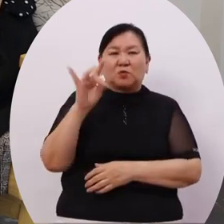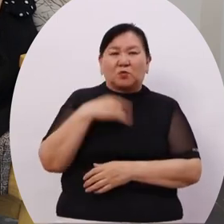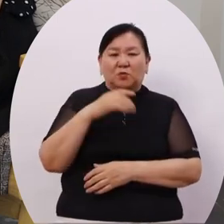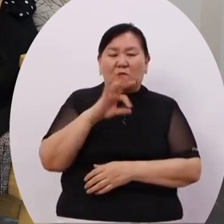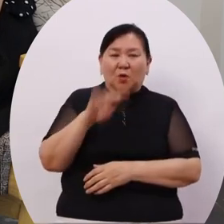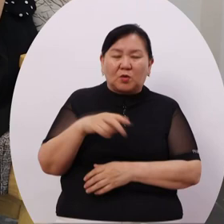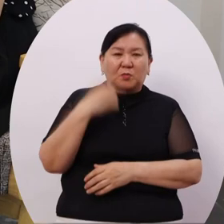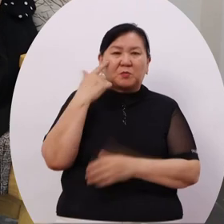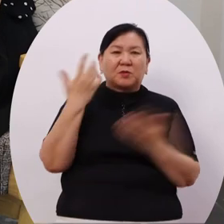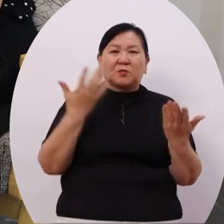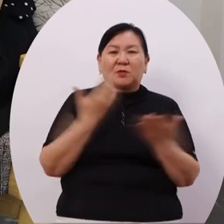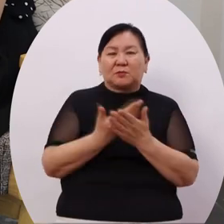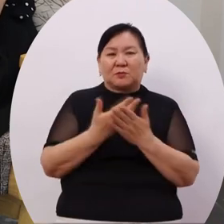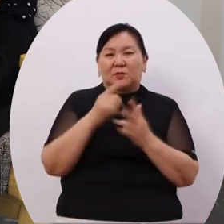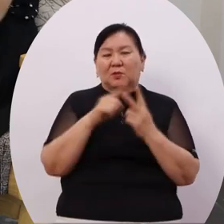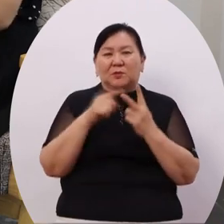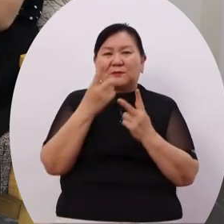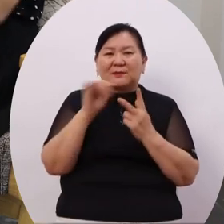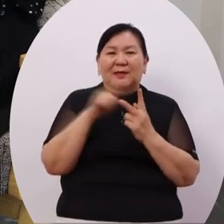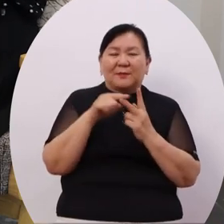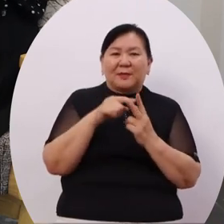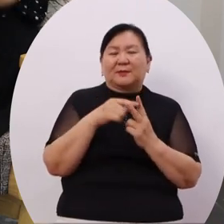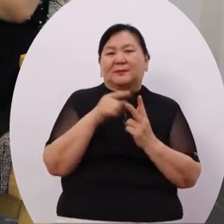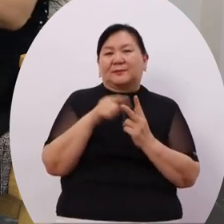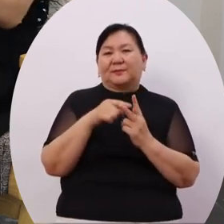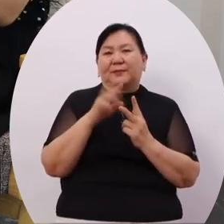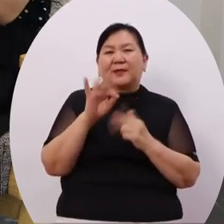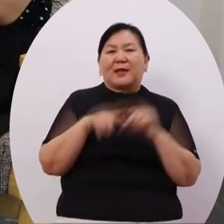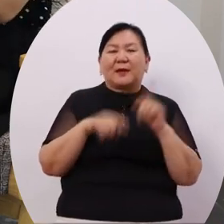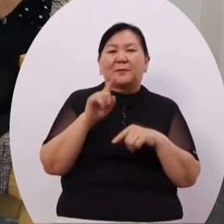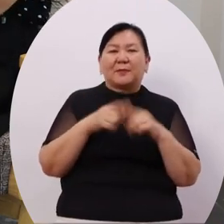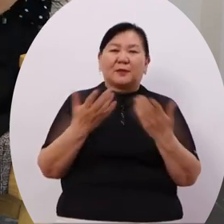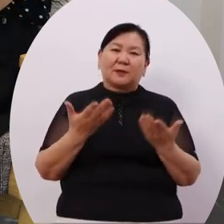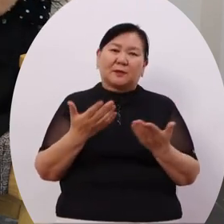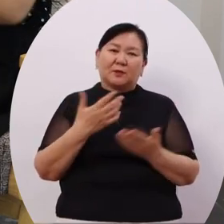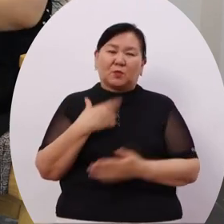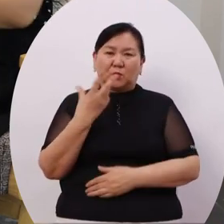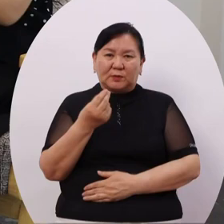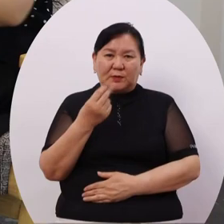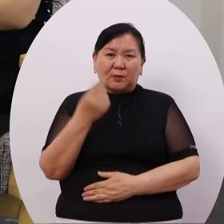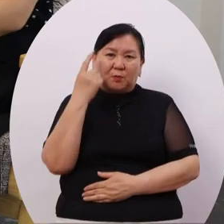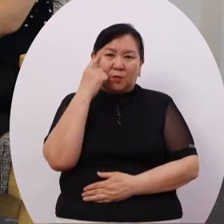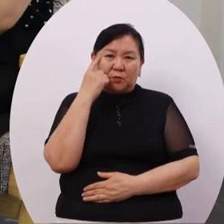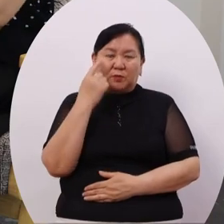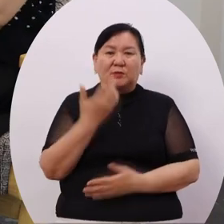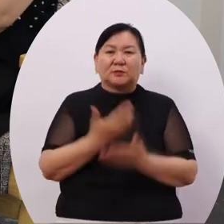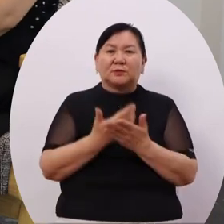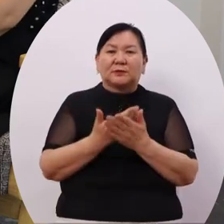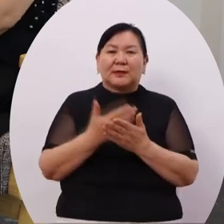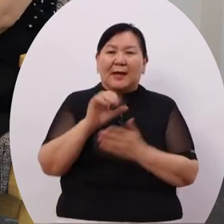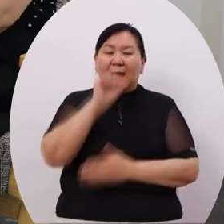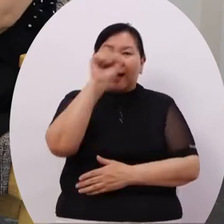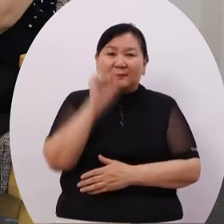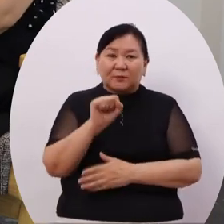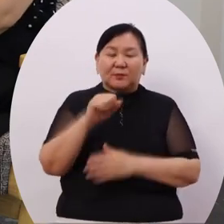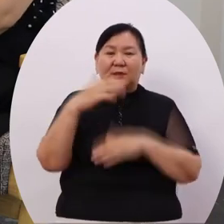зас одоо тэд нар өөрсдөө олж мэдхгүй байноу гэдэг юм хоёр зай гараад шүү дээ. Энэ донд ер нь ямар асуудал болов гэдэг үнэхээр ингээд ботход хурж аяад бол